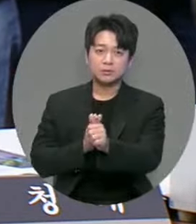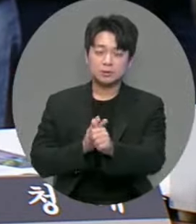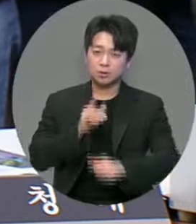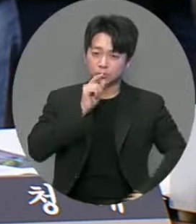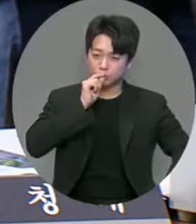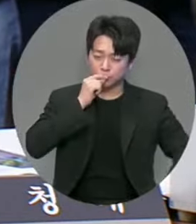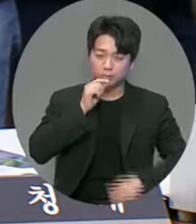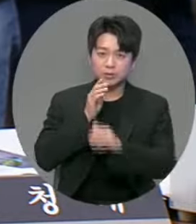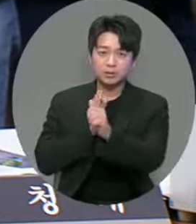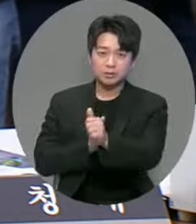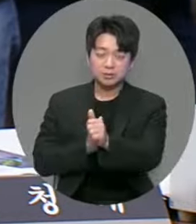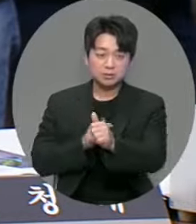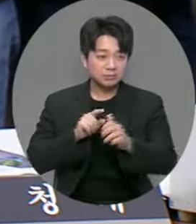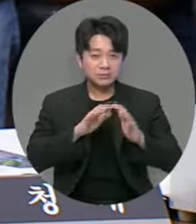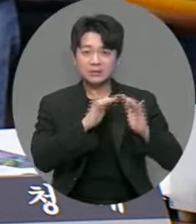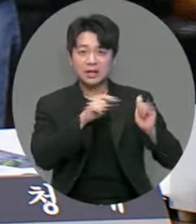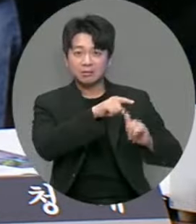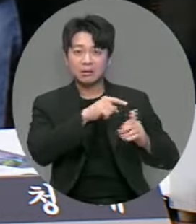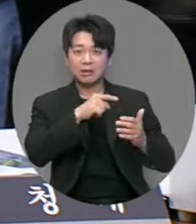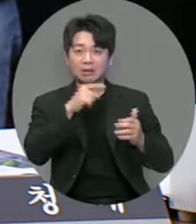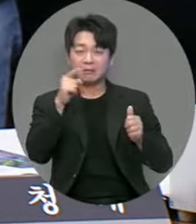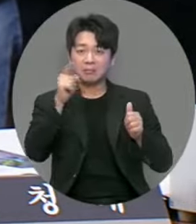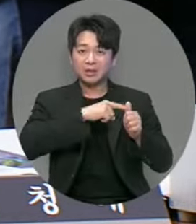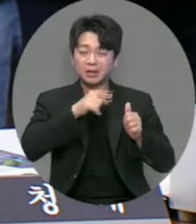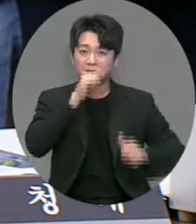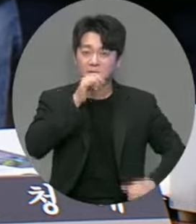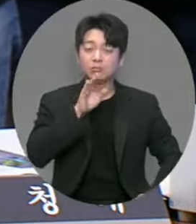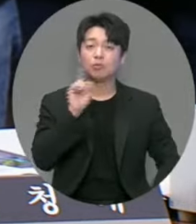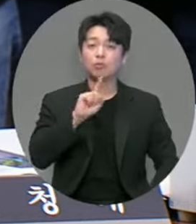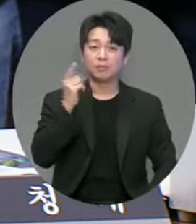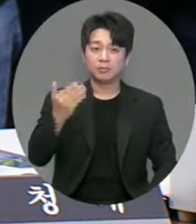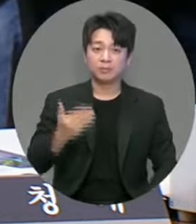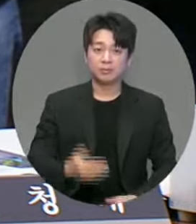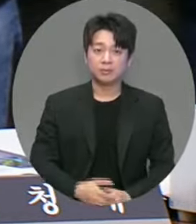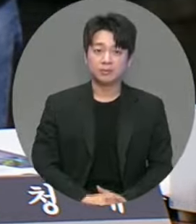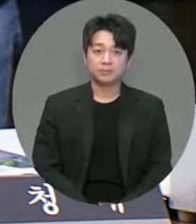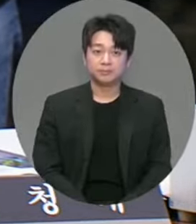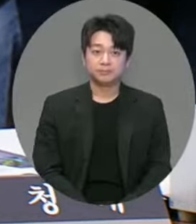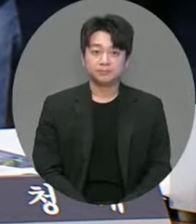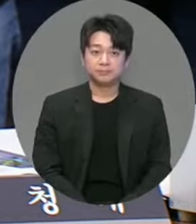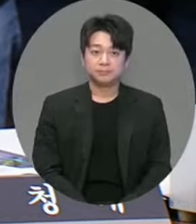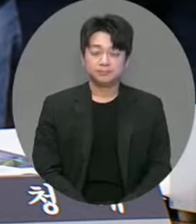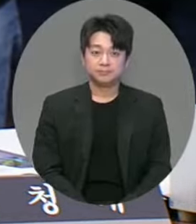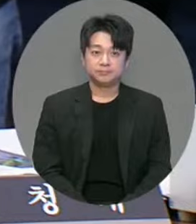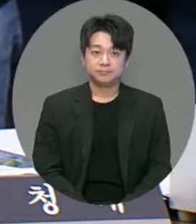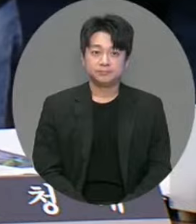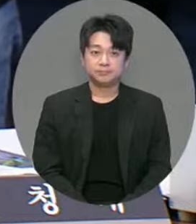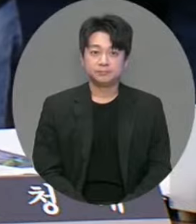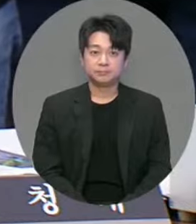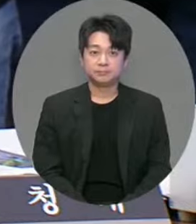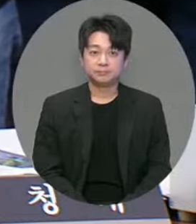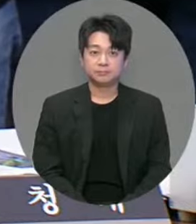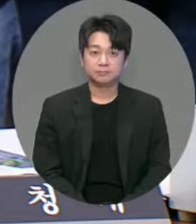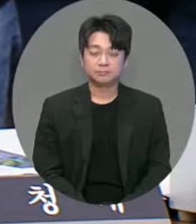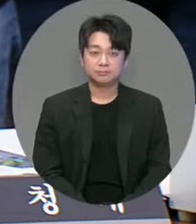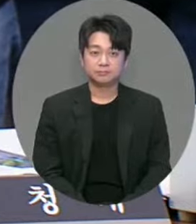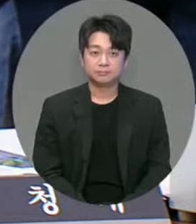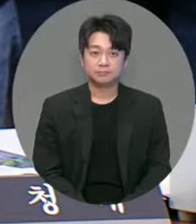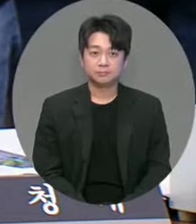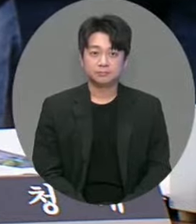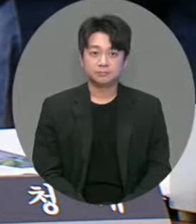사람이 다쳤다고 얘기하잖아요 지금. 지금 고동진 의원도 다쳤어요. 아까 법사위원장님 발끈들 했잖아요. 그거 생각하세요.